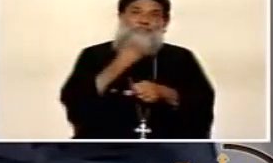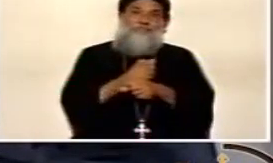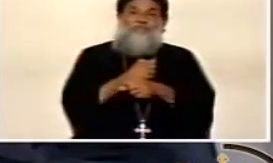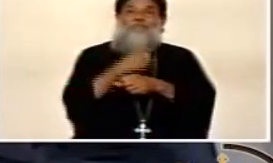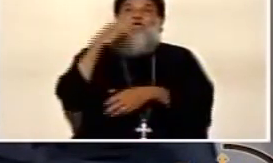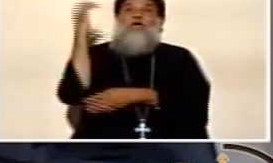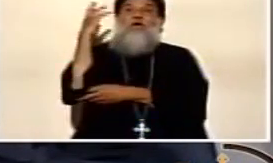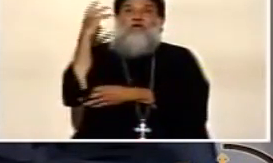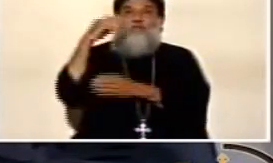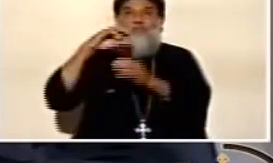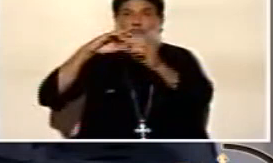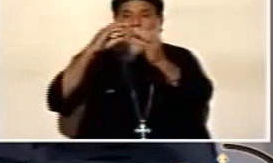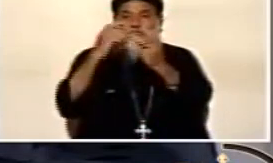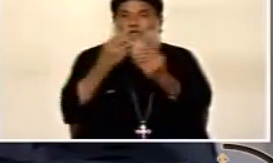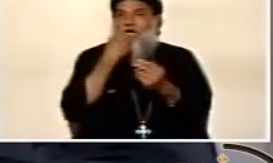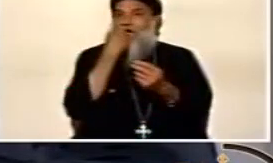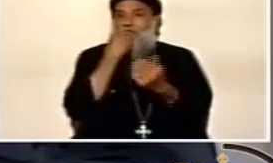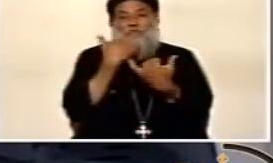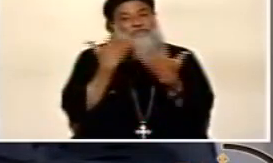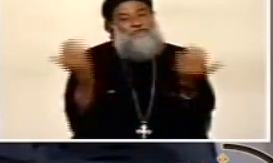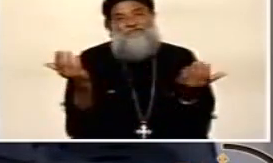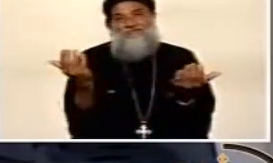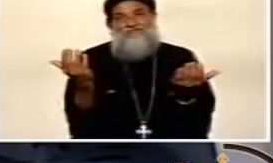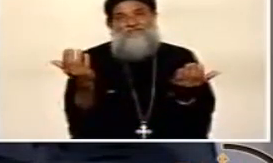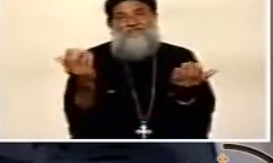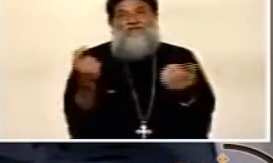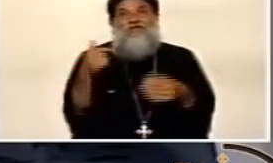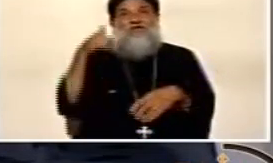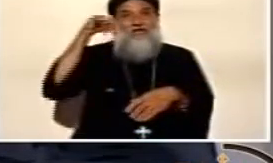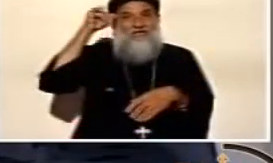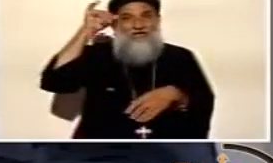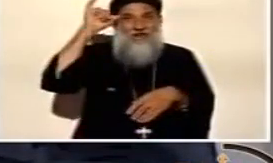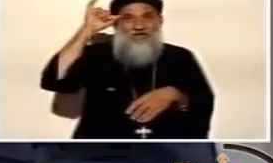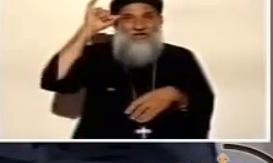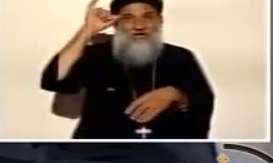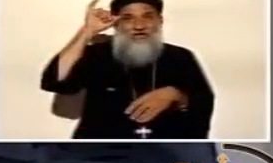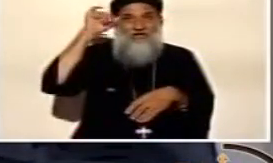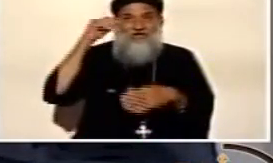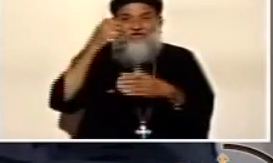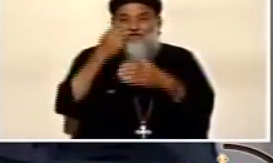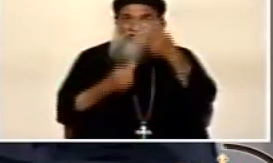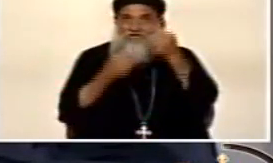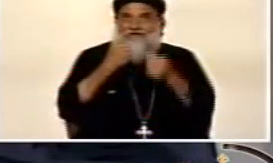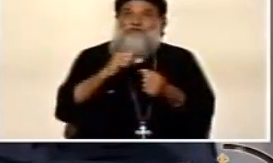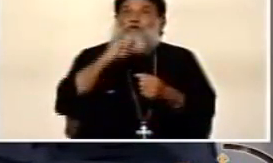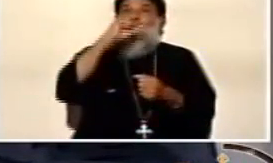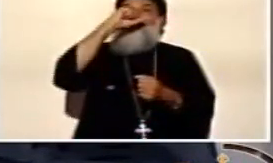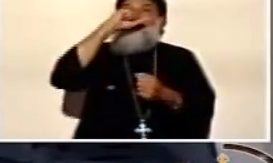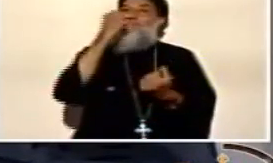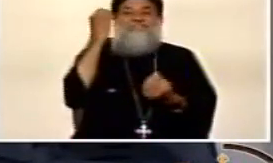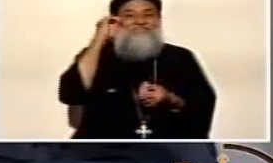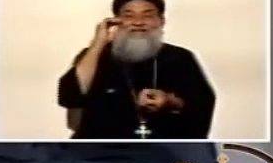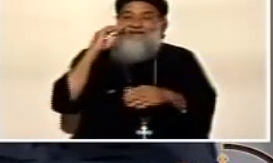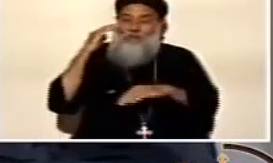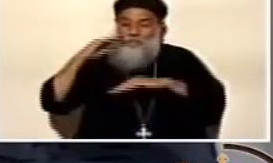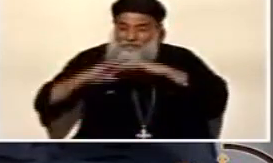كرما ومن ثمره لا يأكل؟ أو من يرعى رعية ومن لبن الرعية لا يأكل؟ ألعلي